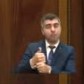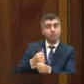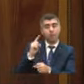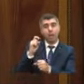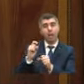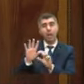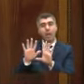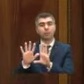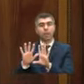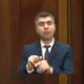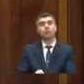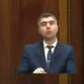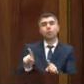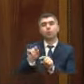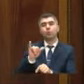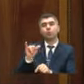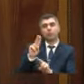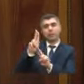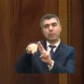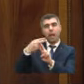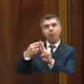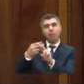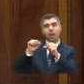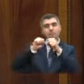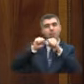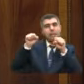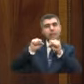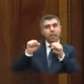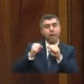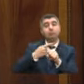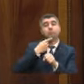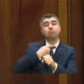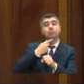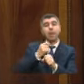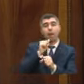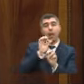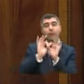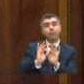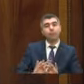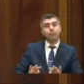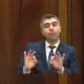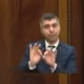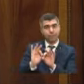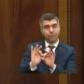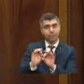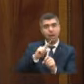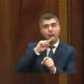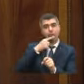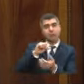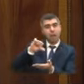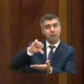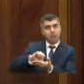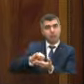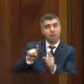أكتوبر؟ ما هو ردكم عن مسيرات العطش في زاجورة وتنغير؟ ما هو ردكم على أشكال